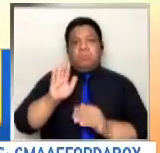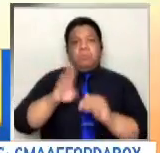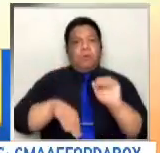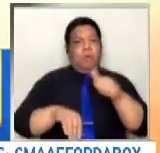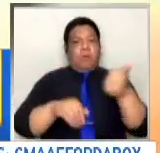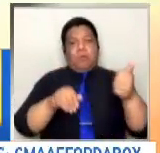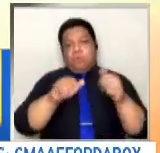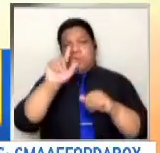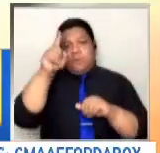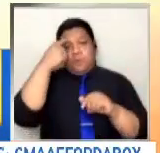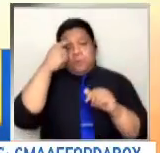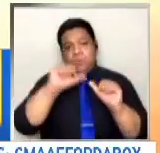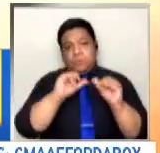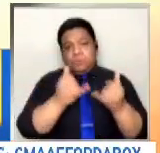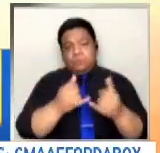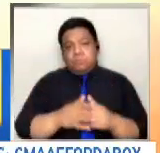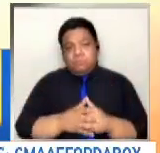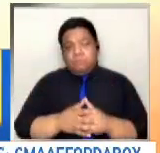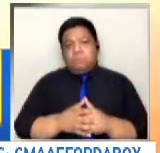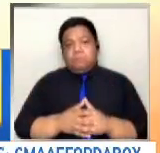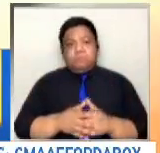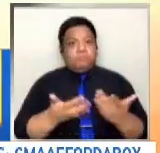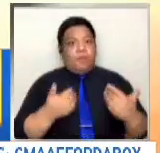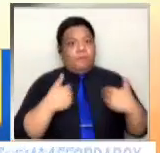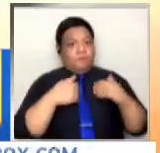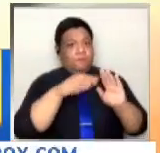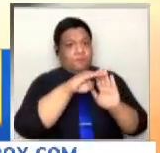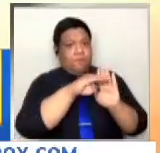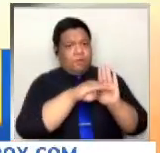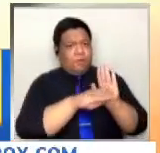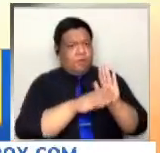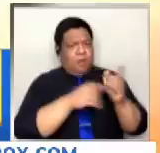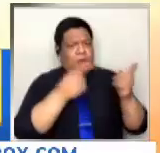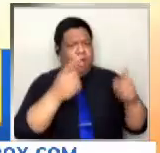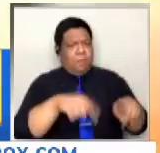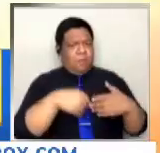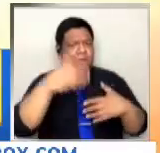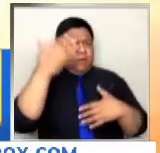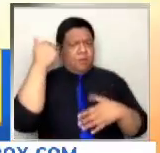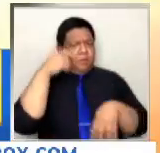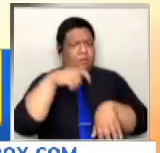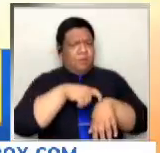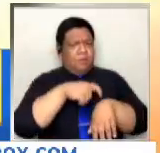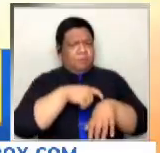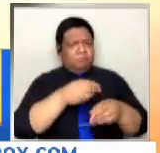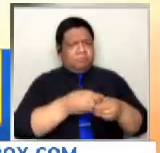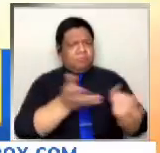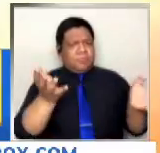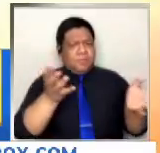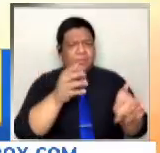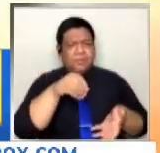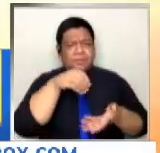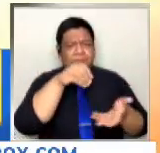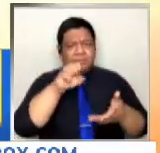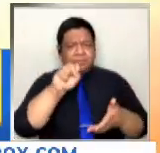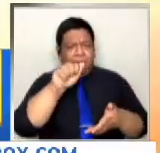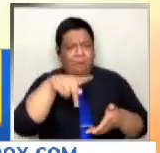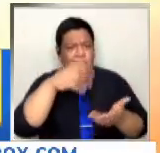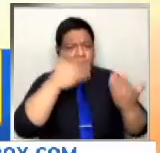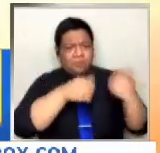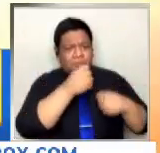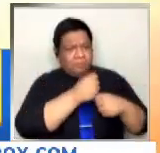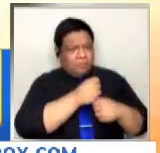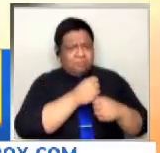Mm-hmm. Nabanggit niyo yung listahan. Marami ho yung naging problema nung pamimigay ng ayuda nung last year. Paano tayo makakasiguro na